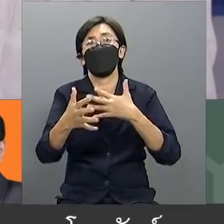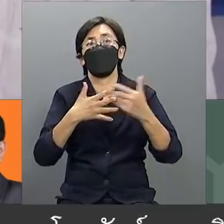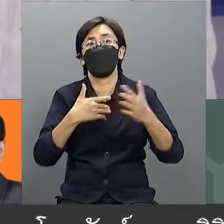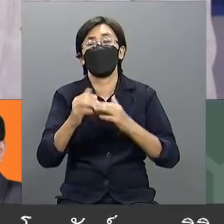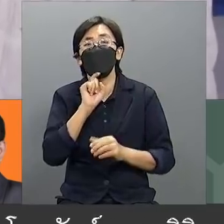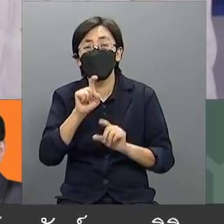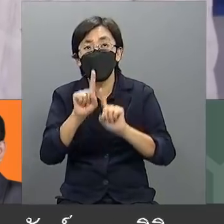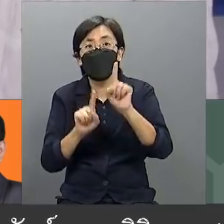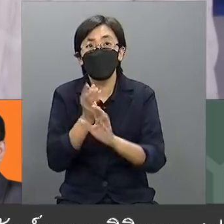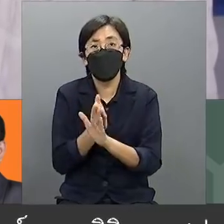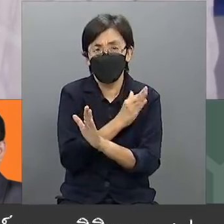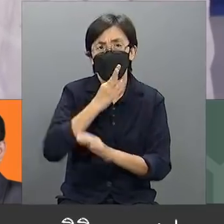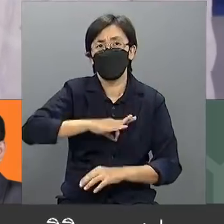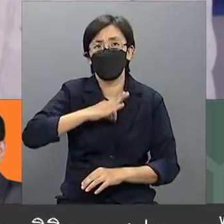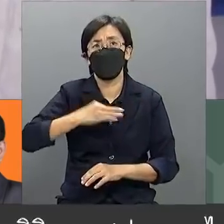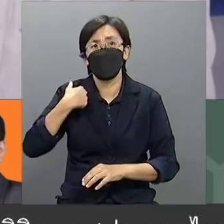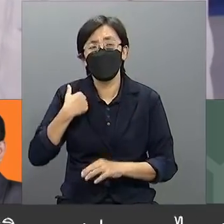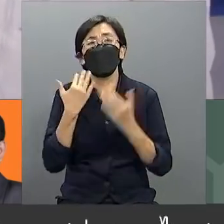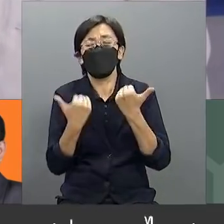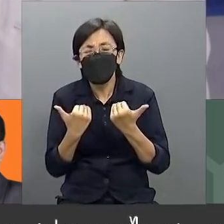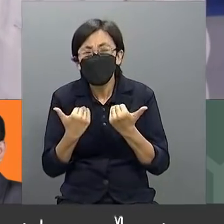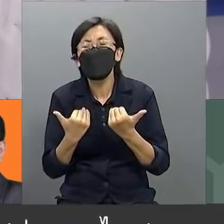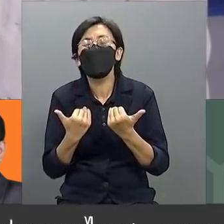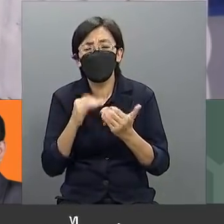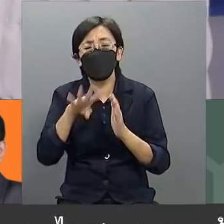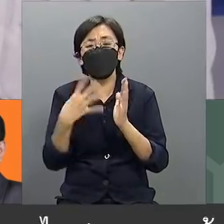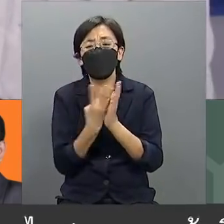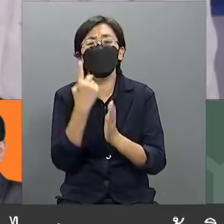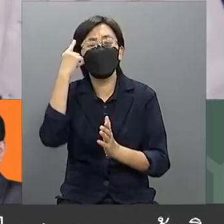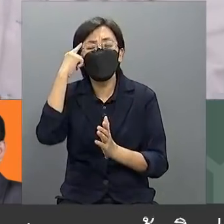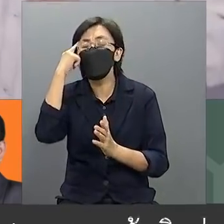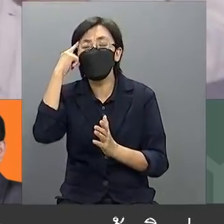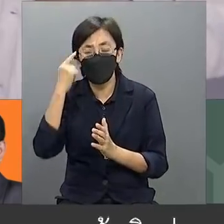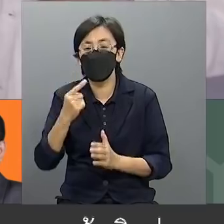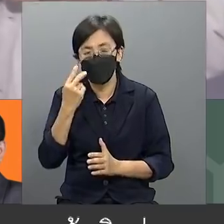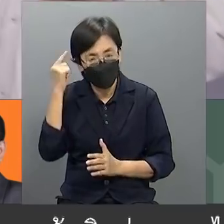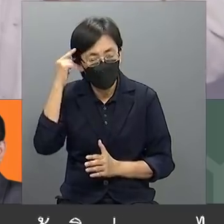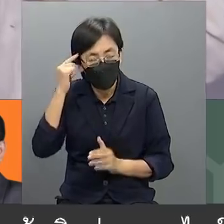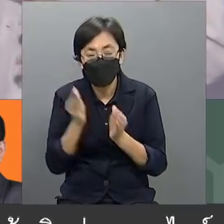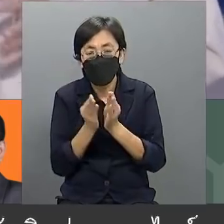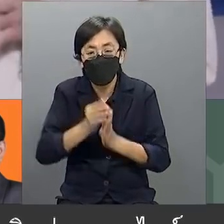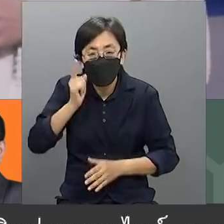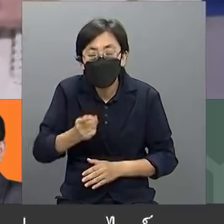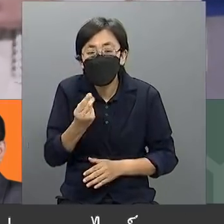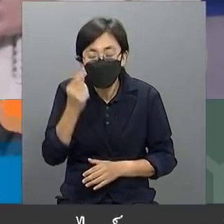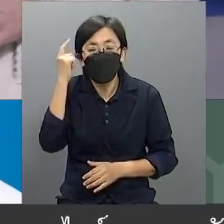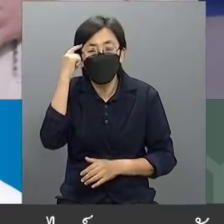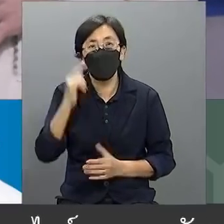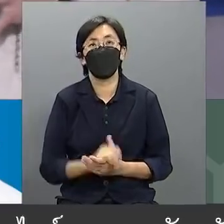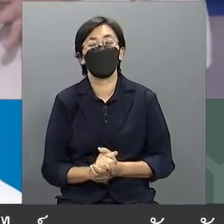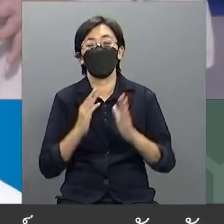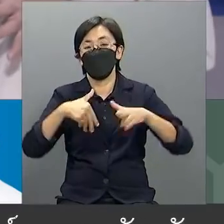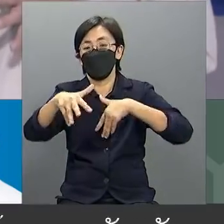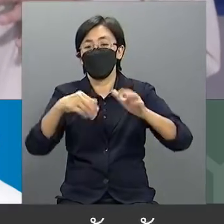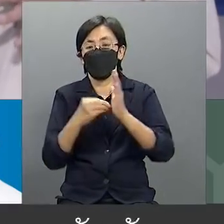มันจนกว่ารู้สึกบ้างชั่วโมงก็รู้ผลจริงก็รู้ผมจึงดีกว่า 9ปีที่คนกรุงรอคอย 9ปีที่คุณ